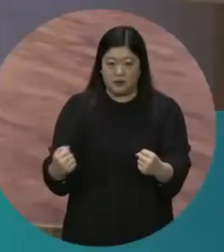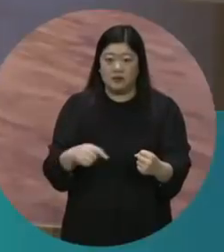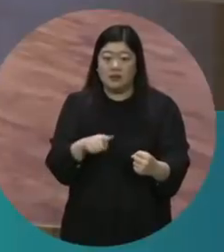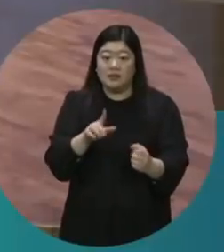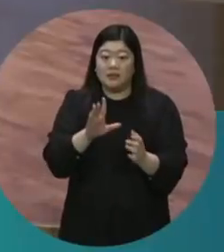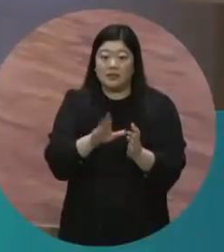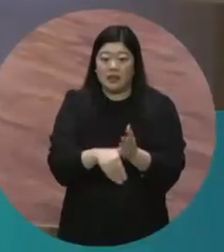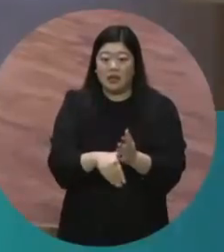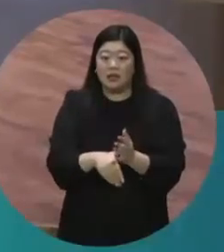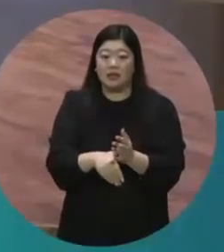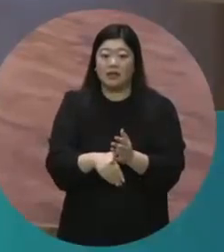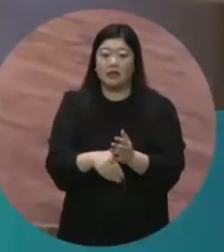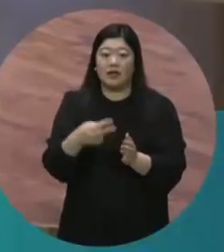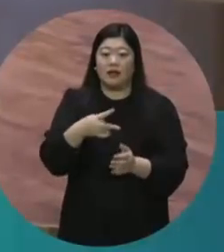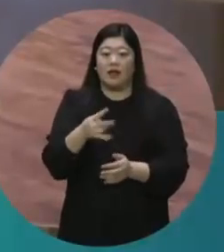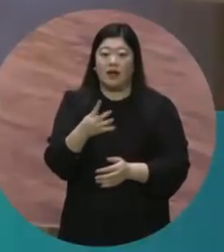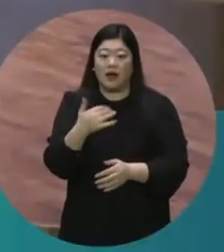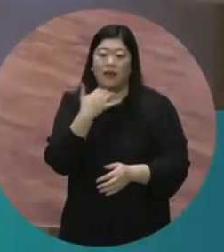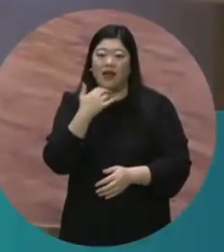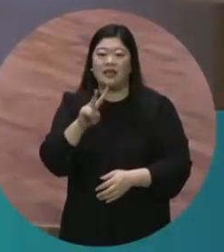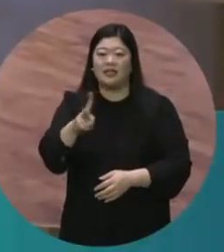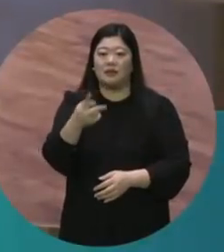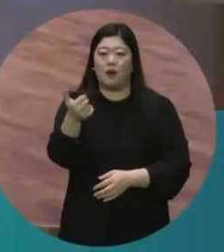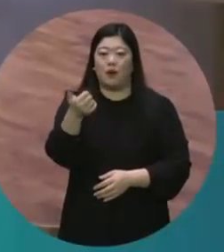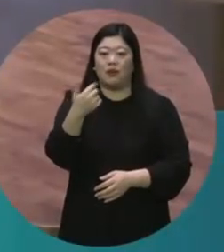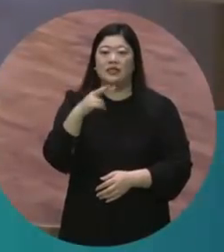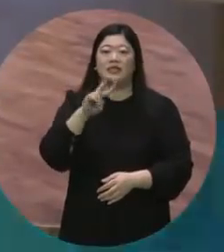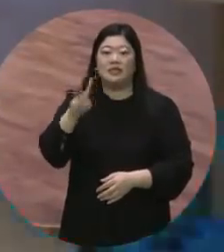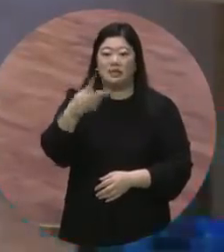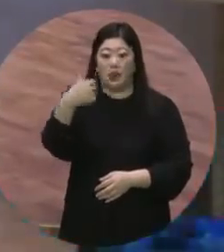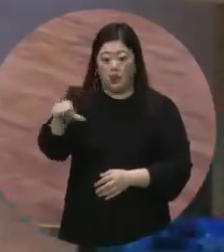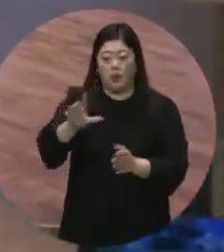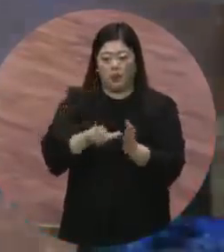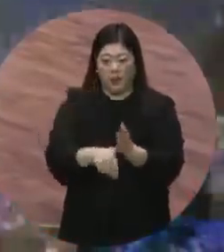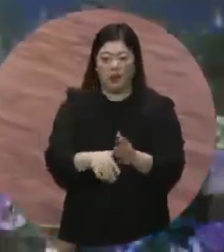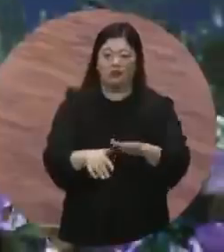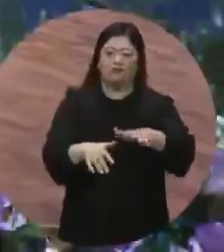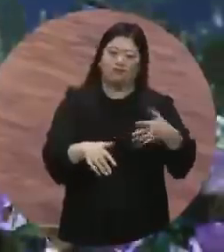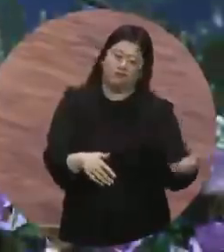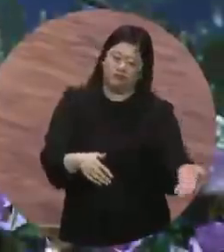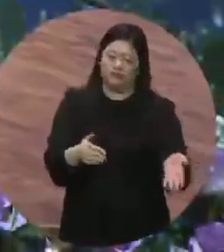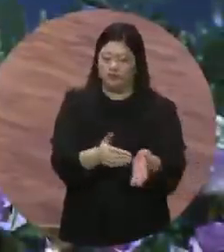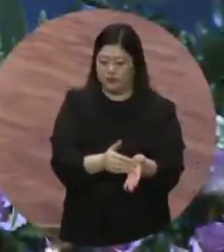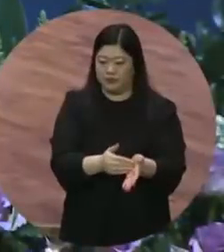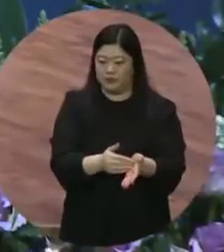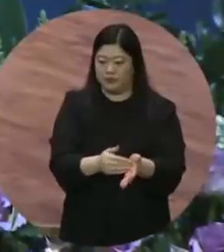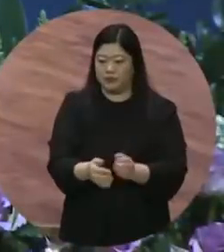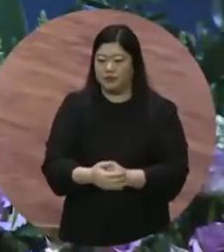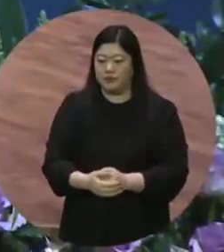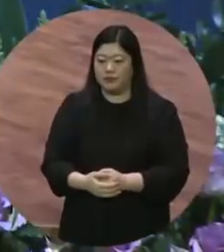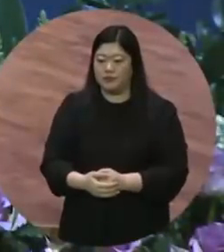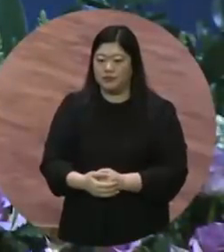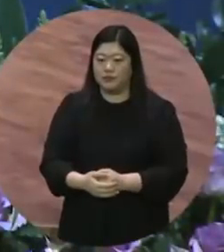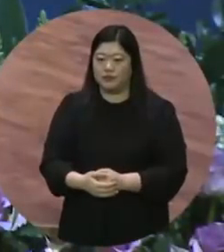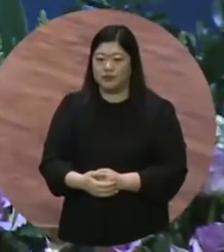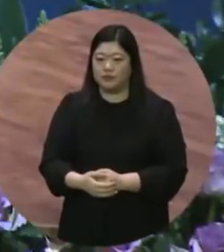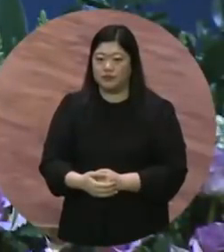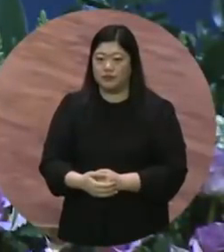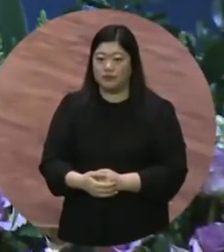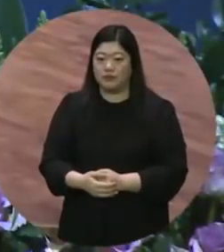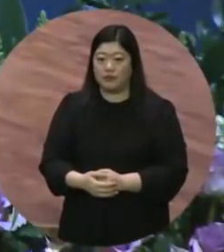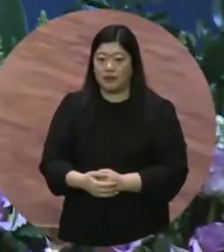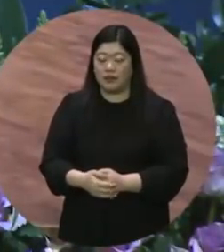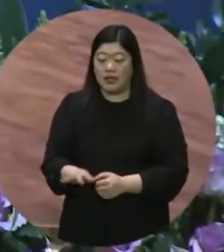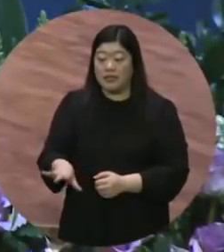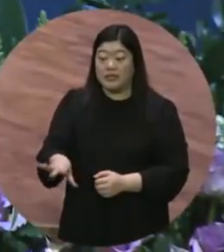나이가 205세가 되어 하란에서 죽었더라. 갈대아 우르에서 하란을 올 때 주체는